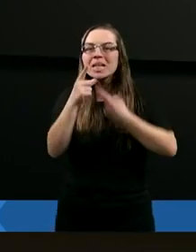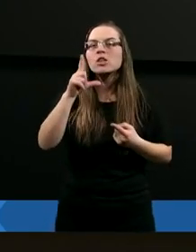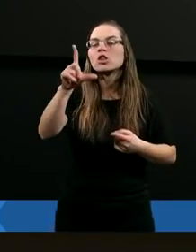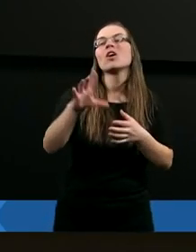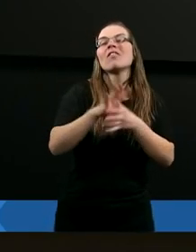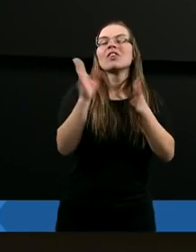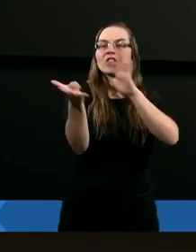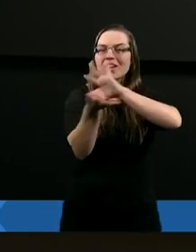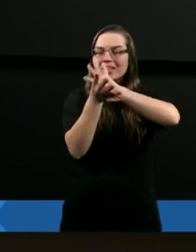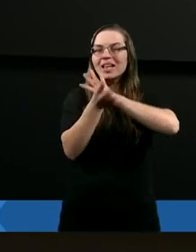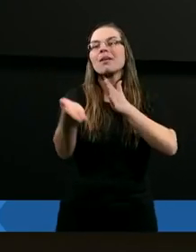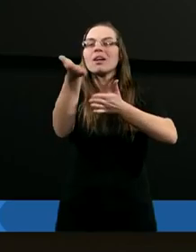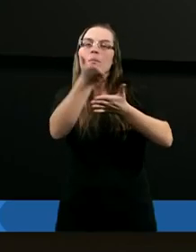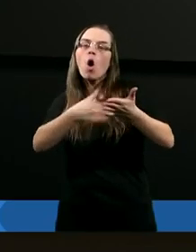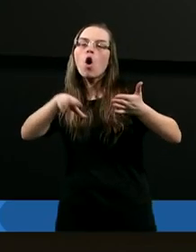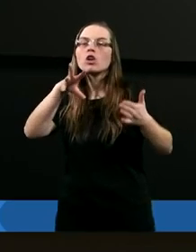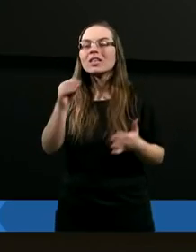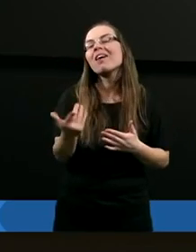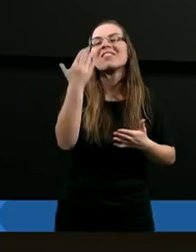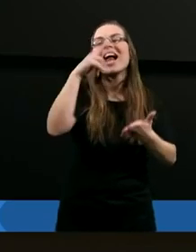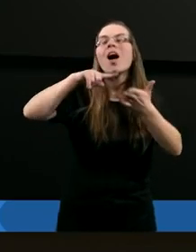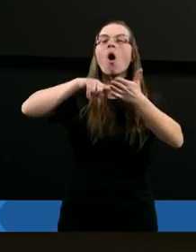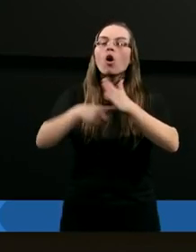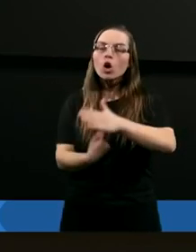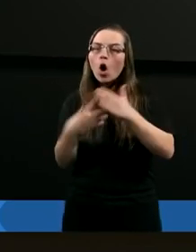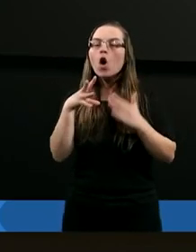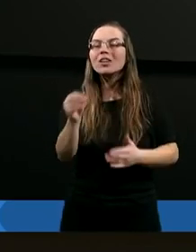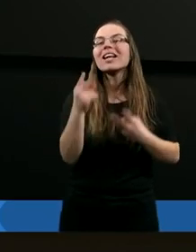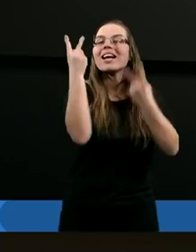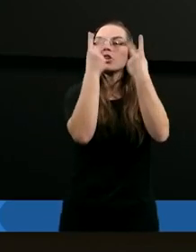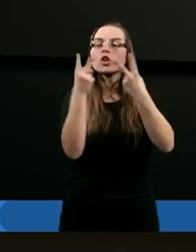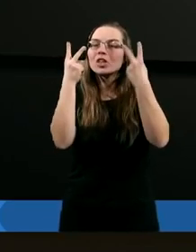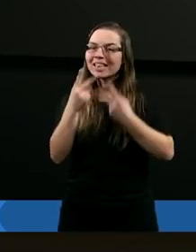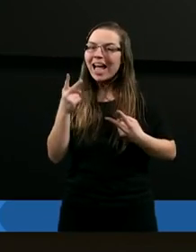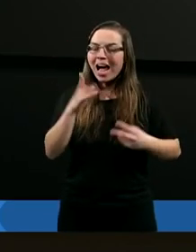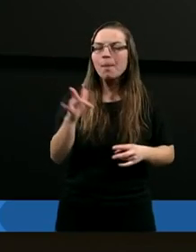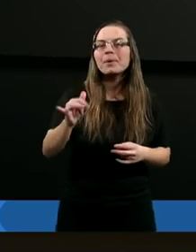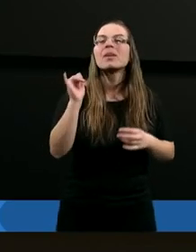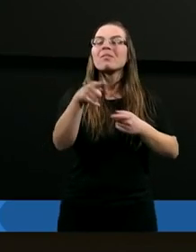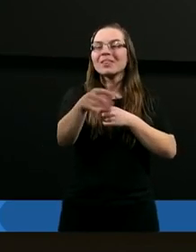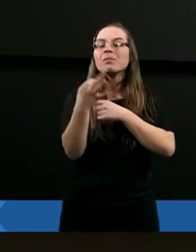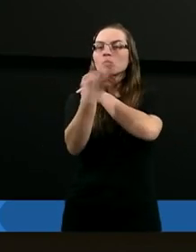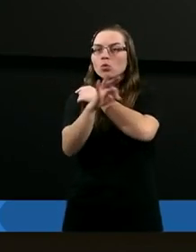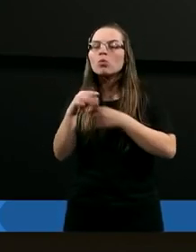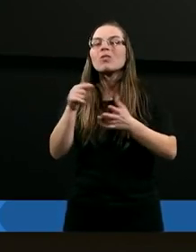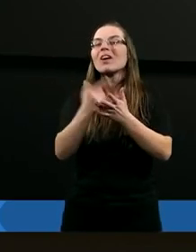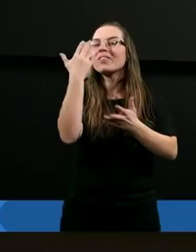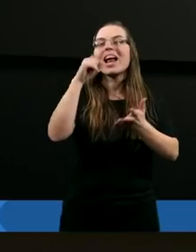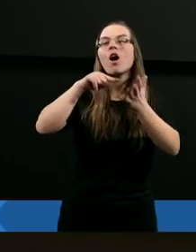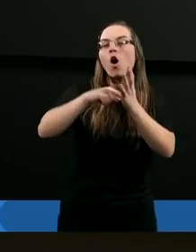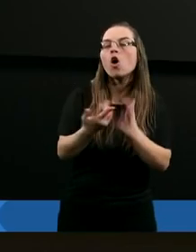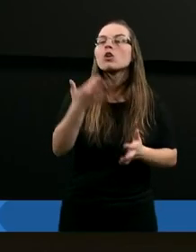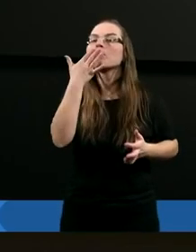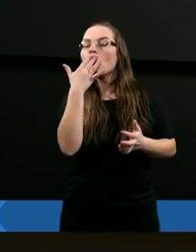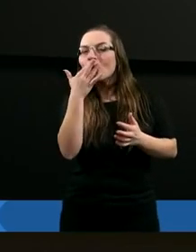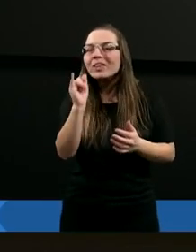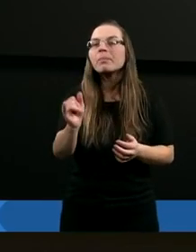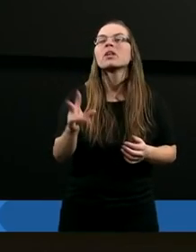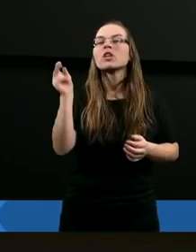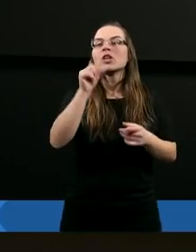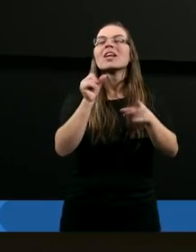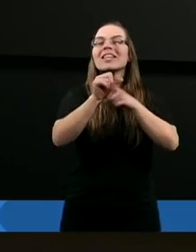który w dziewiętnastym rozdziale wielokrotnie jest czytany i przy okazji naszego studium pewnie ten tekst wielokrotnie się pojawi, że